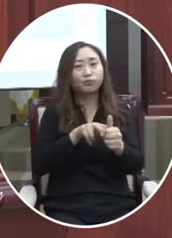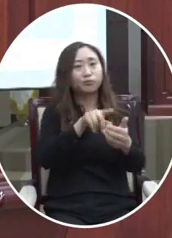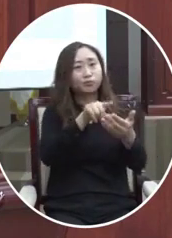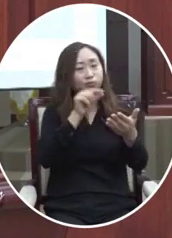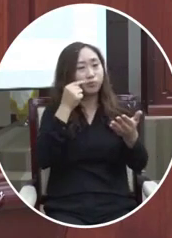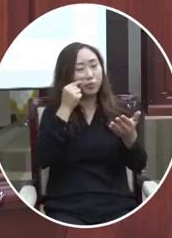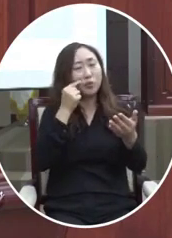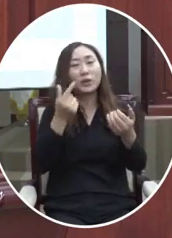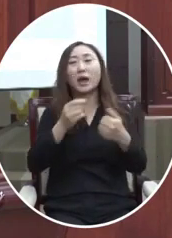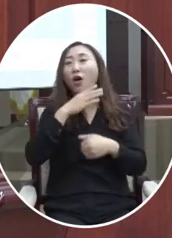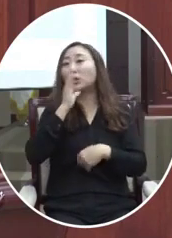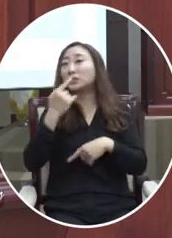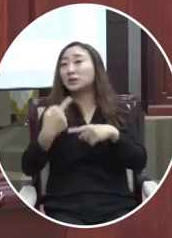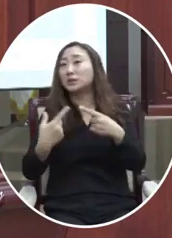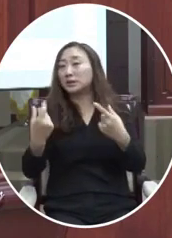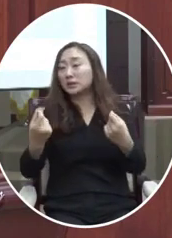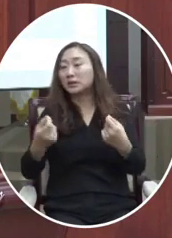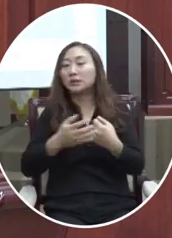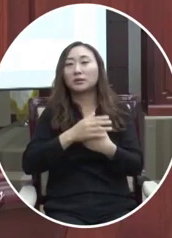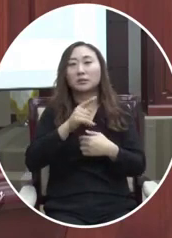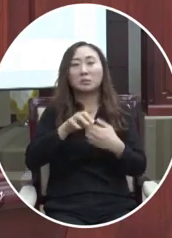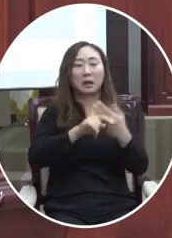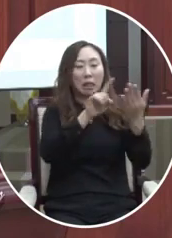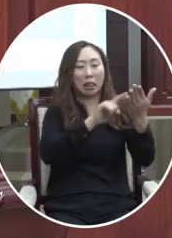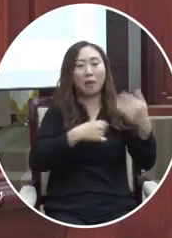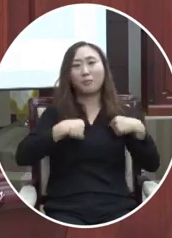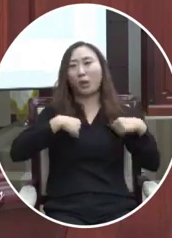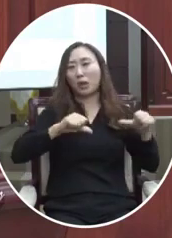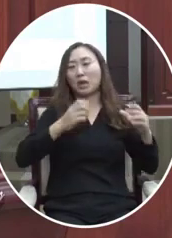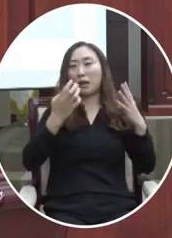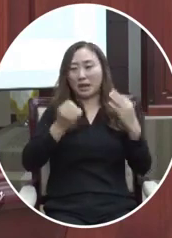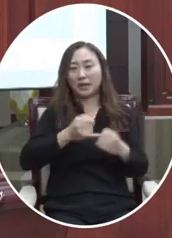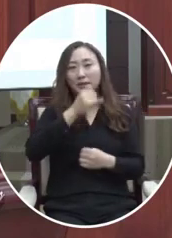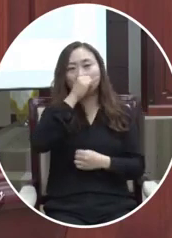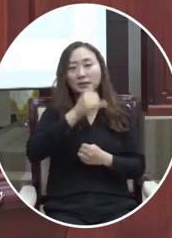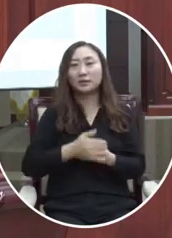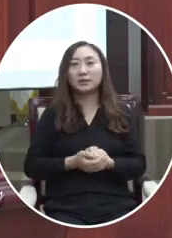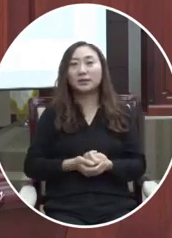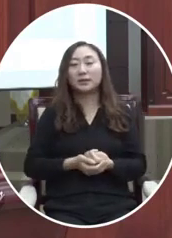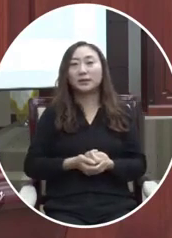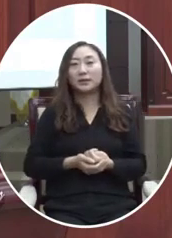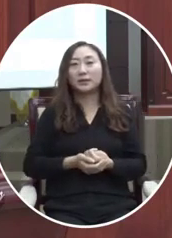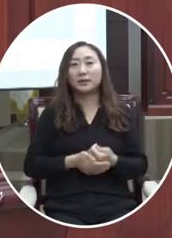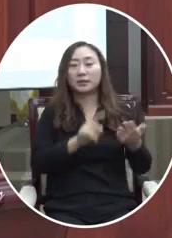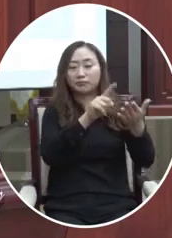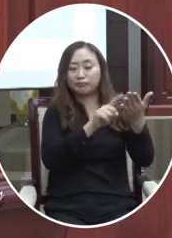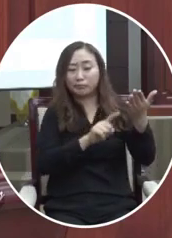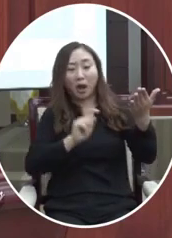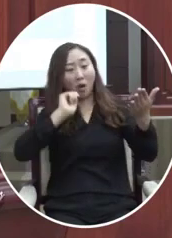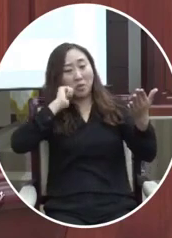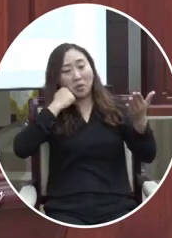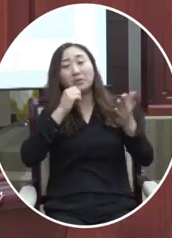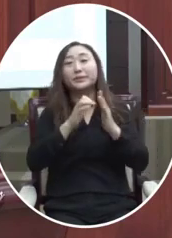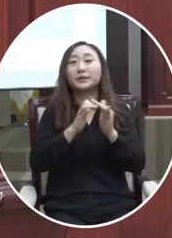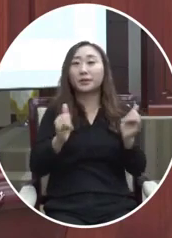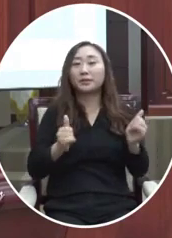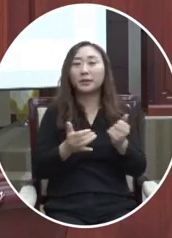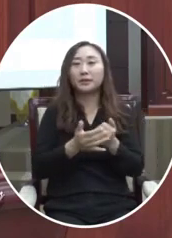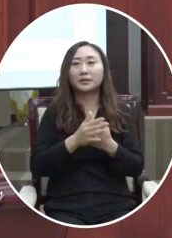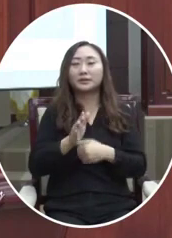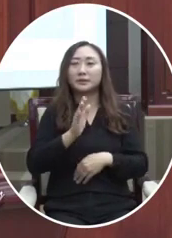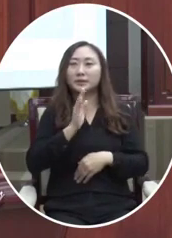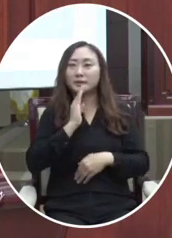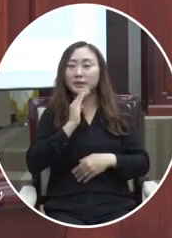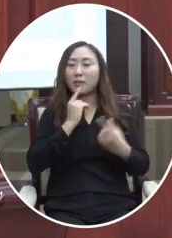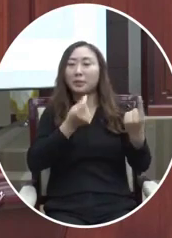취약계층인 어르신들처럼 키오스크 이용을 포기하는 경우가 많습니다. 따라서 사용의 어려움을 겪는 장애인이